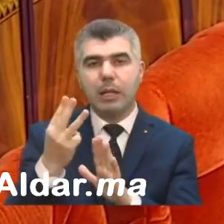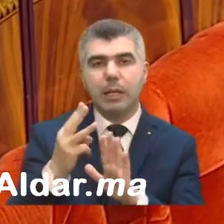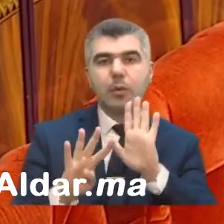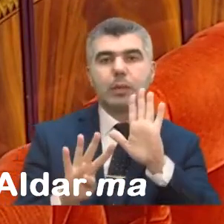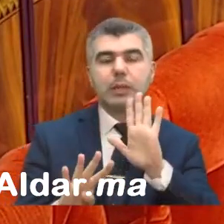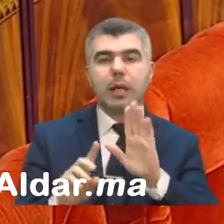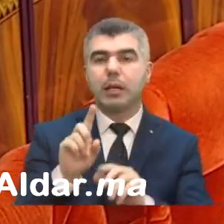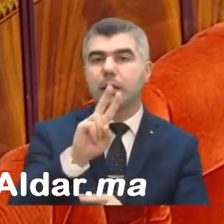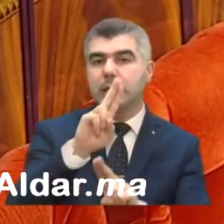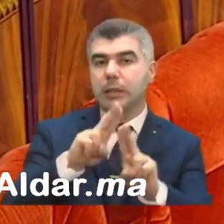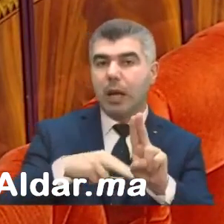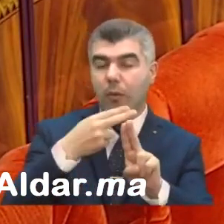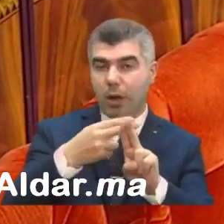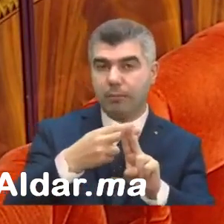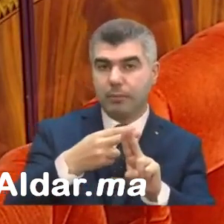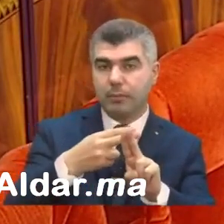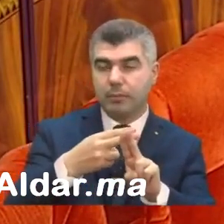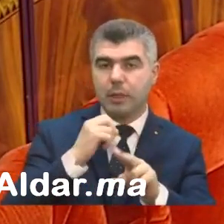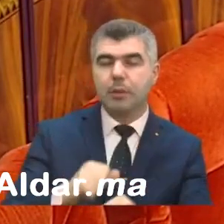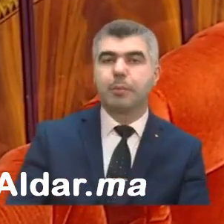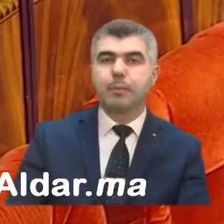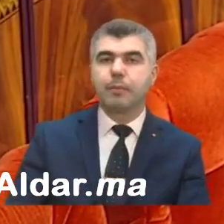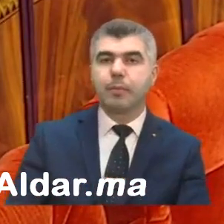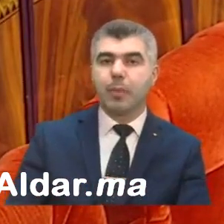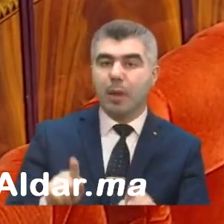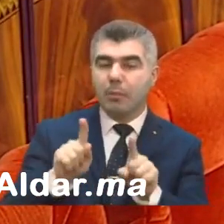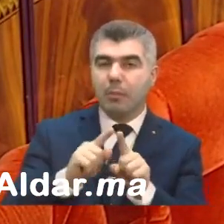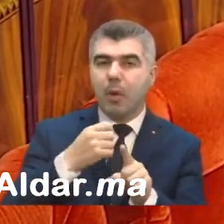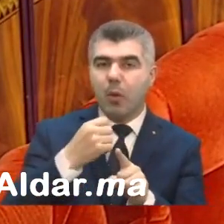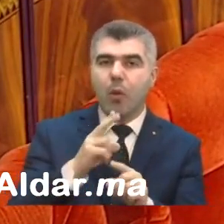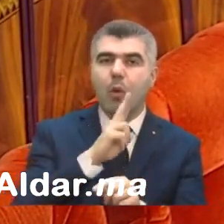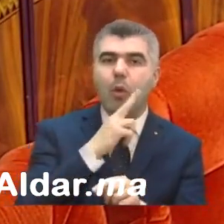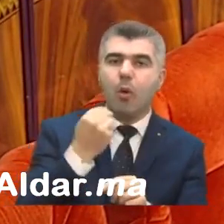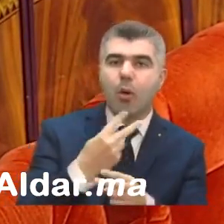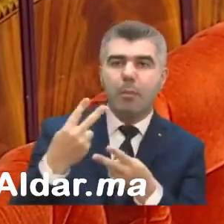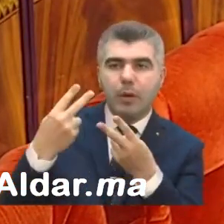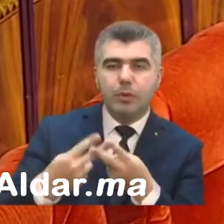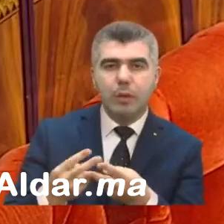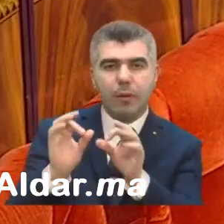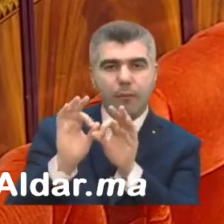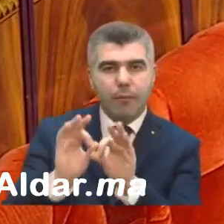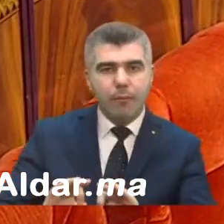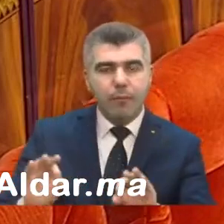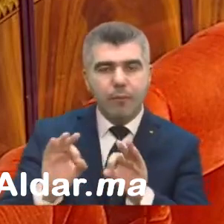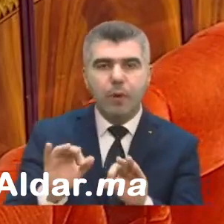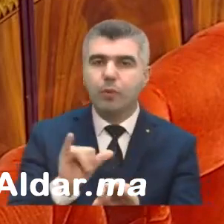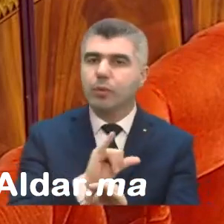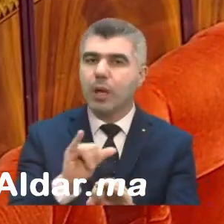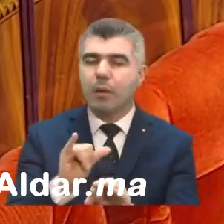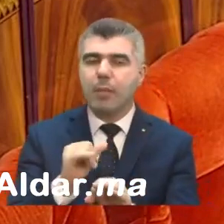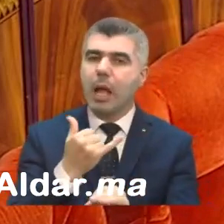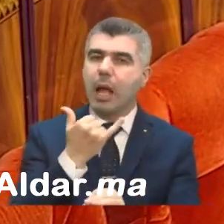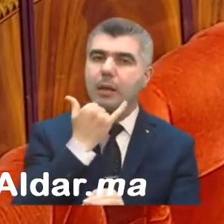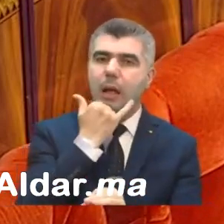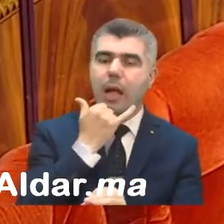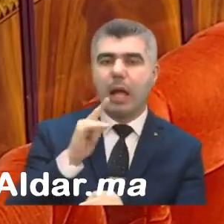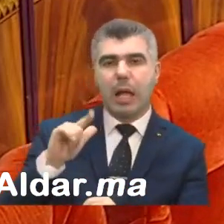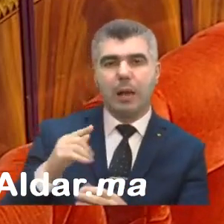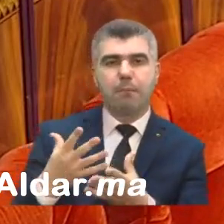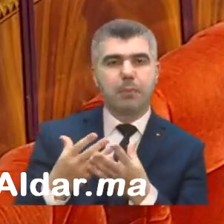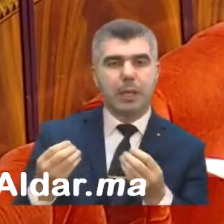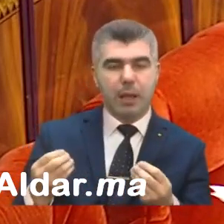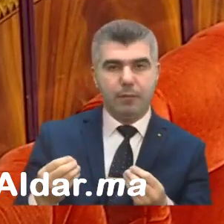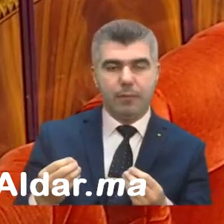3993 جوابا، هي من اجابت. وهذاك الكلام ديال حكومه حاضره غيبه، اسمح لي نقول لك فيه مغالطات كثيره